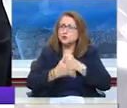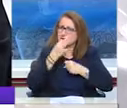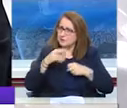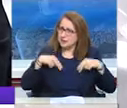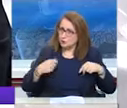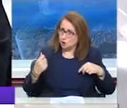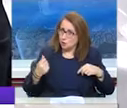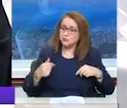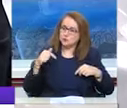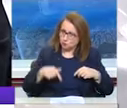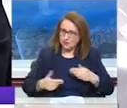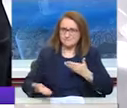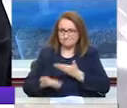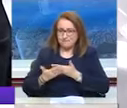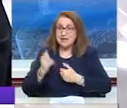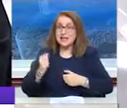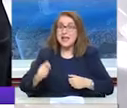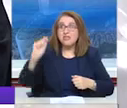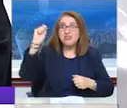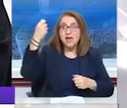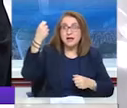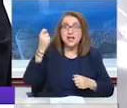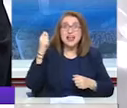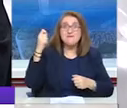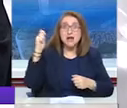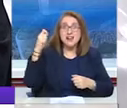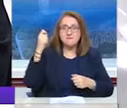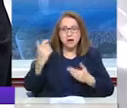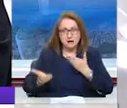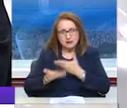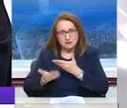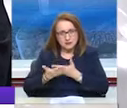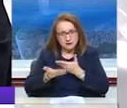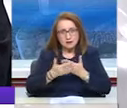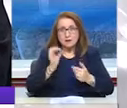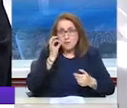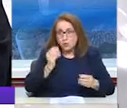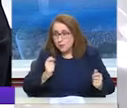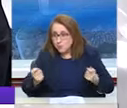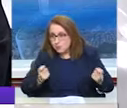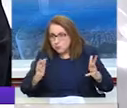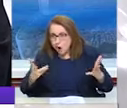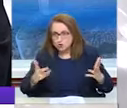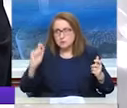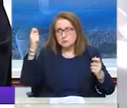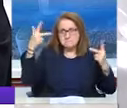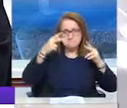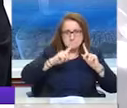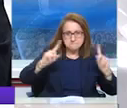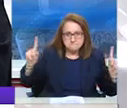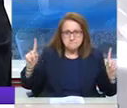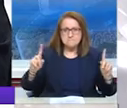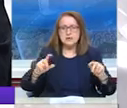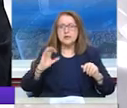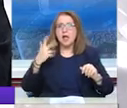και η παρέμβαση στην εμπορία ρεύματος, ενώ θα ακολουθήσουν και άλλες σε κλάδους που χρειάζεται ειδικός χειρισμός, όπως για παράδειγμα η